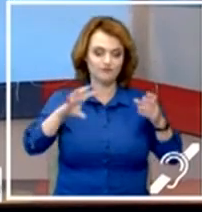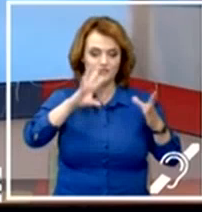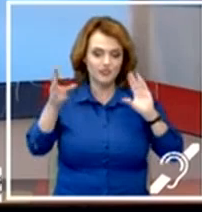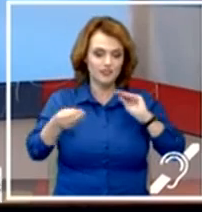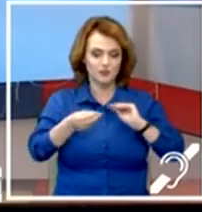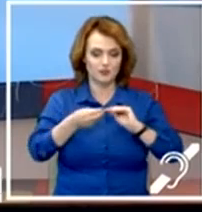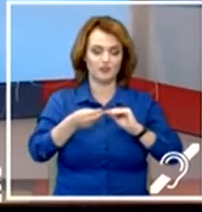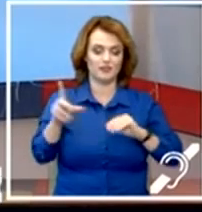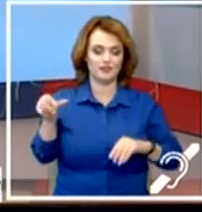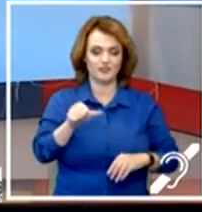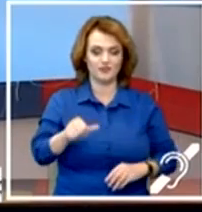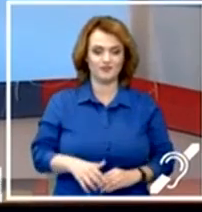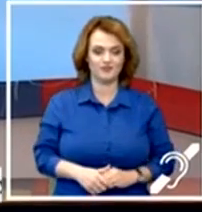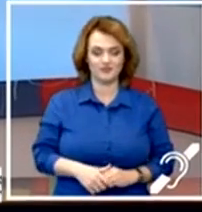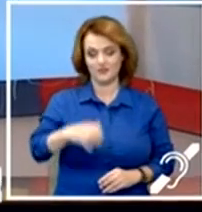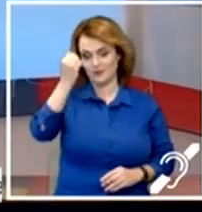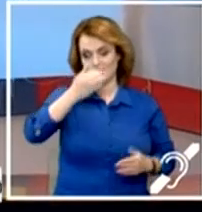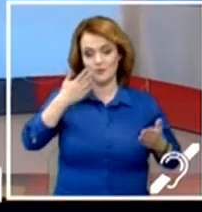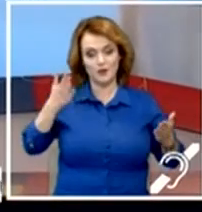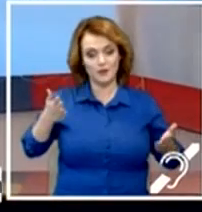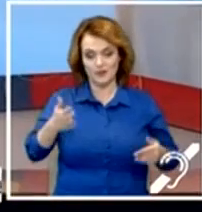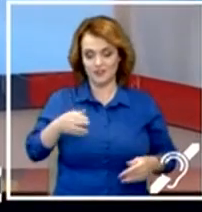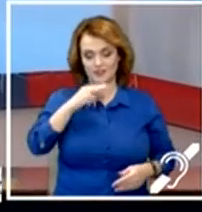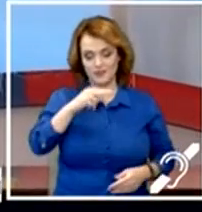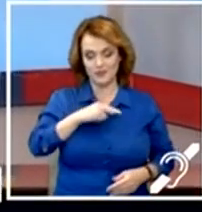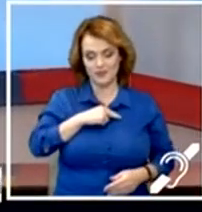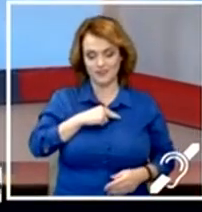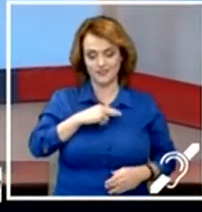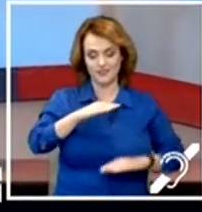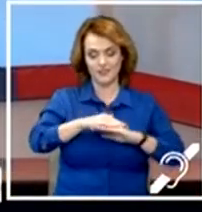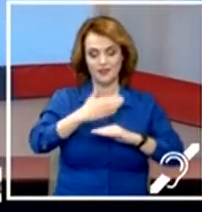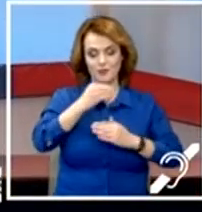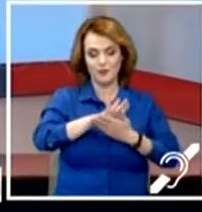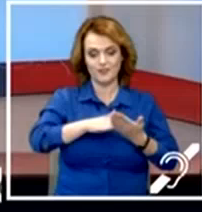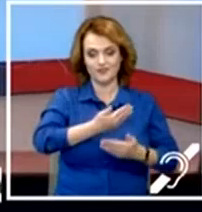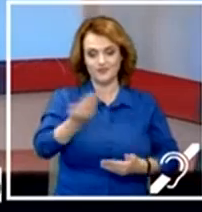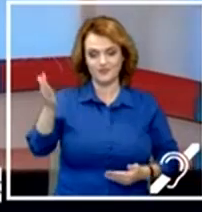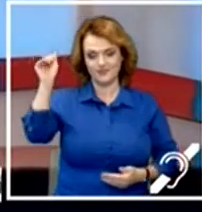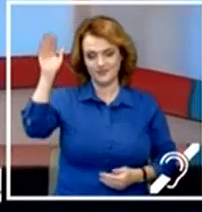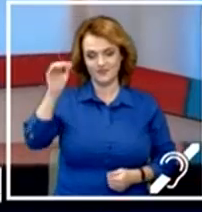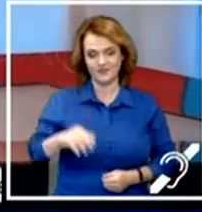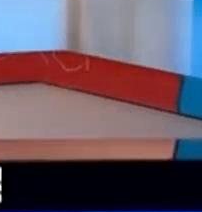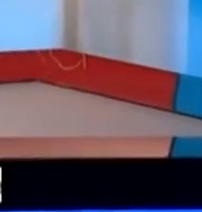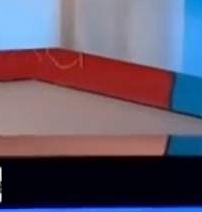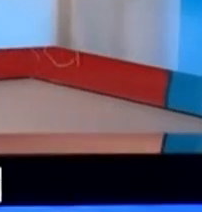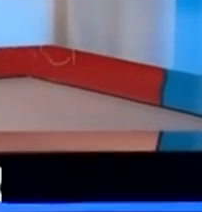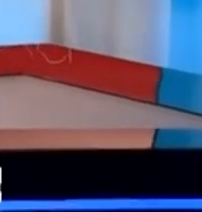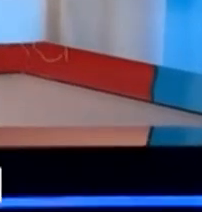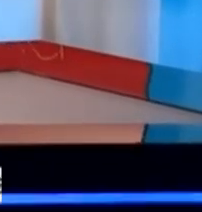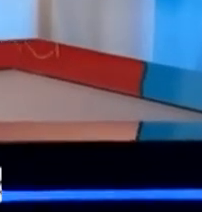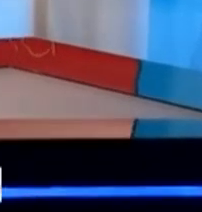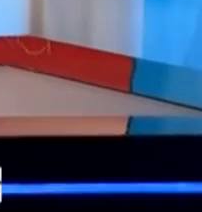începe reportajul telejurnalului. Eu sunt Svetlana Gore și vă doresc o seară frumoasă în continuare. La revedere!